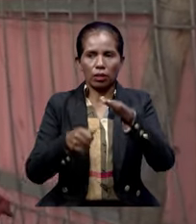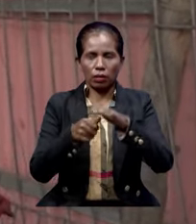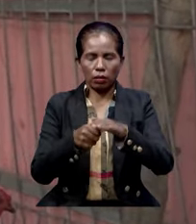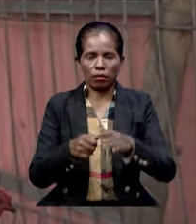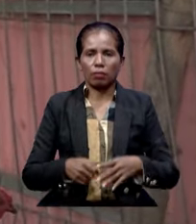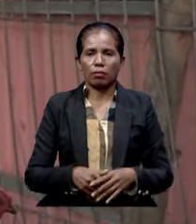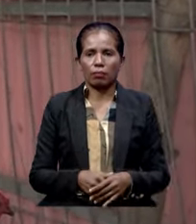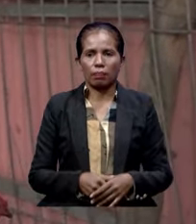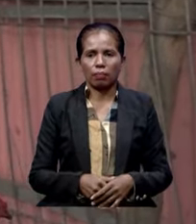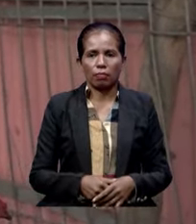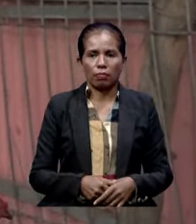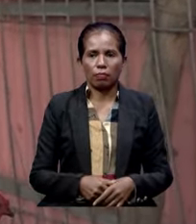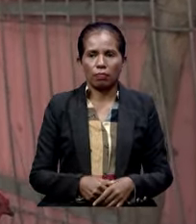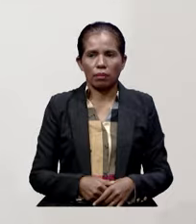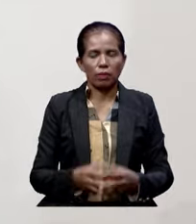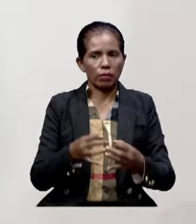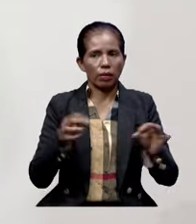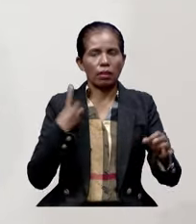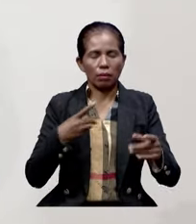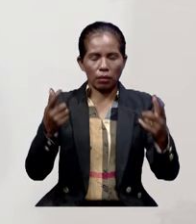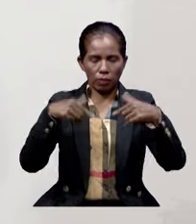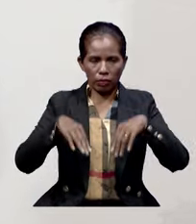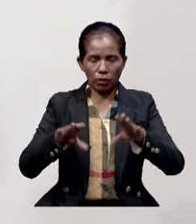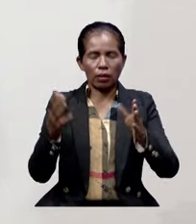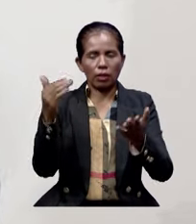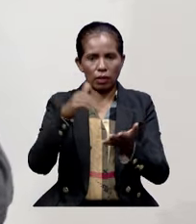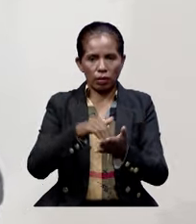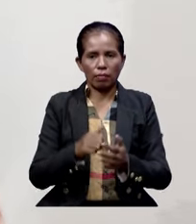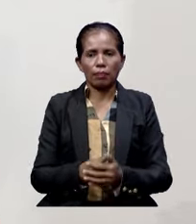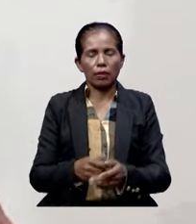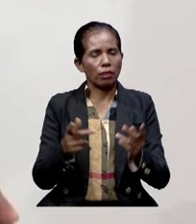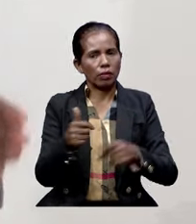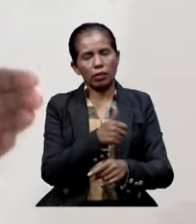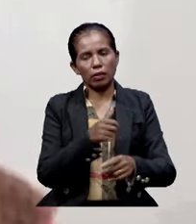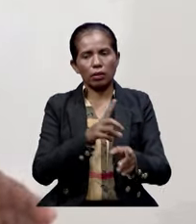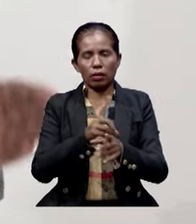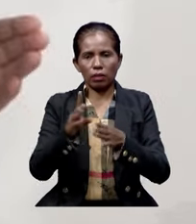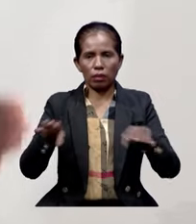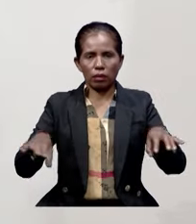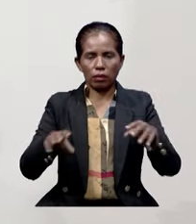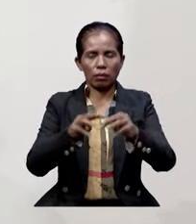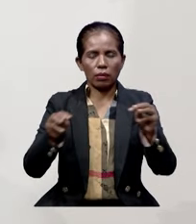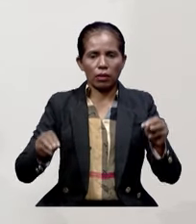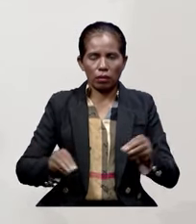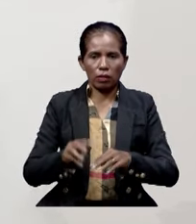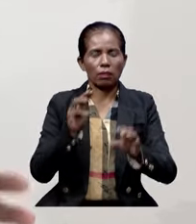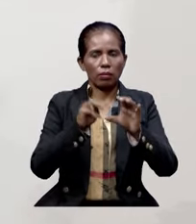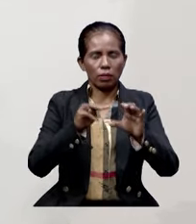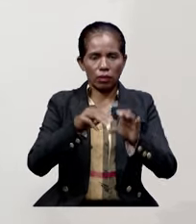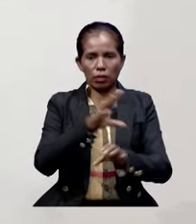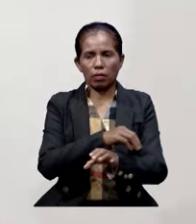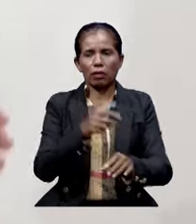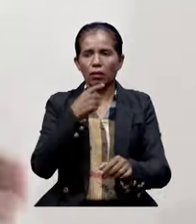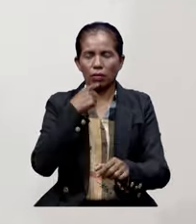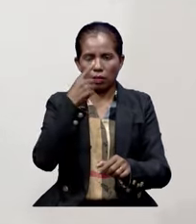sirne aliutia ambel maifal Ia Fatin Seluk, Diretor Serviço Municipal Gestão Mercado no Turismo